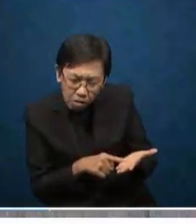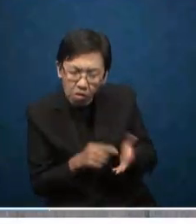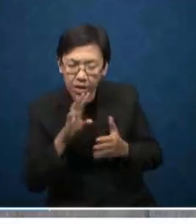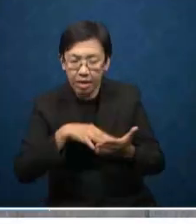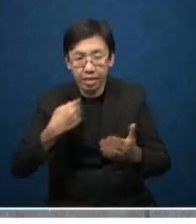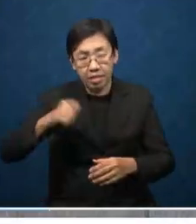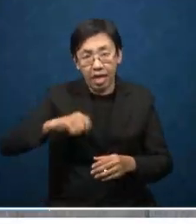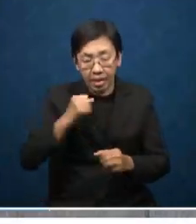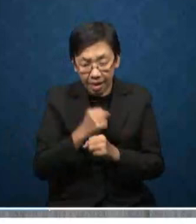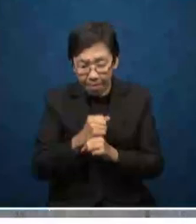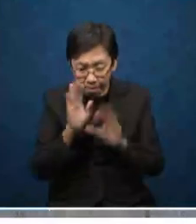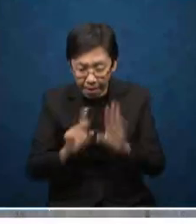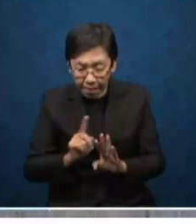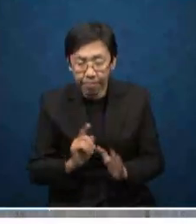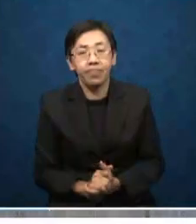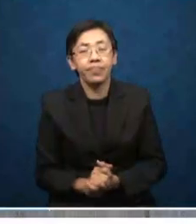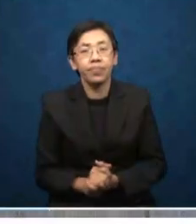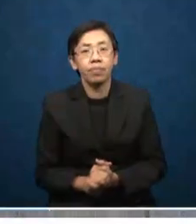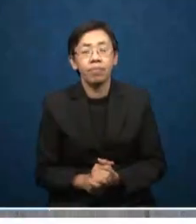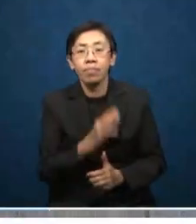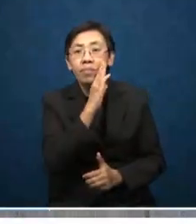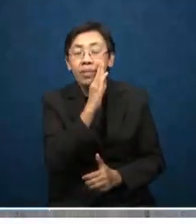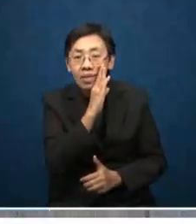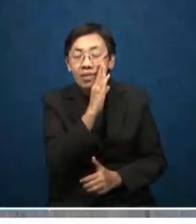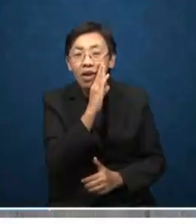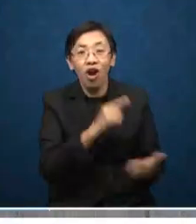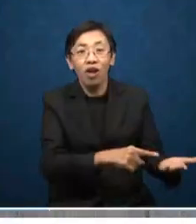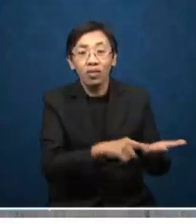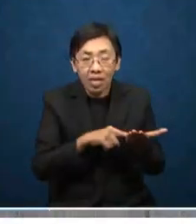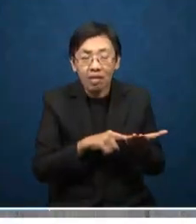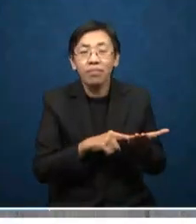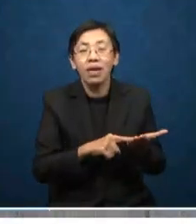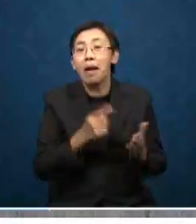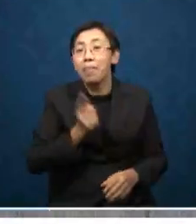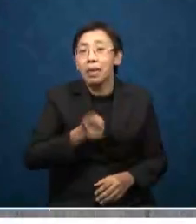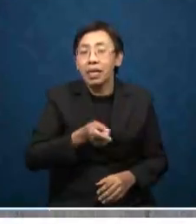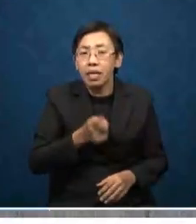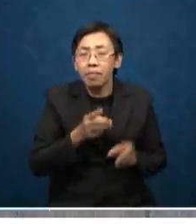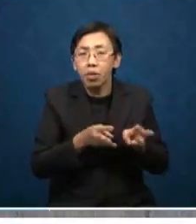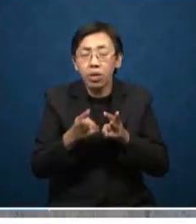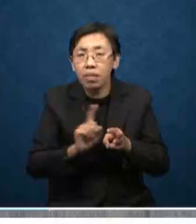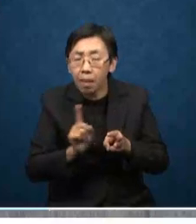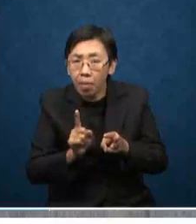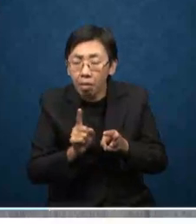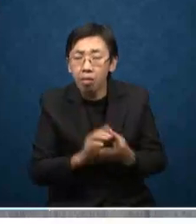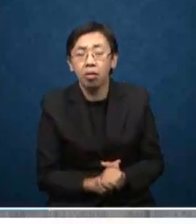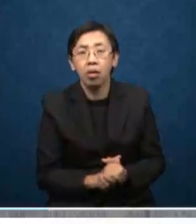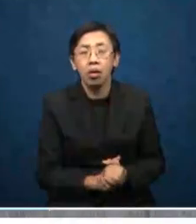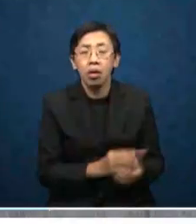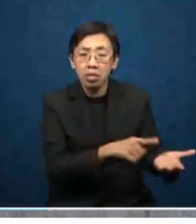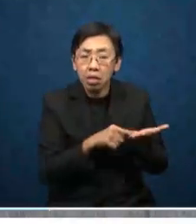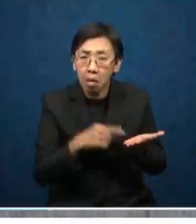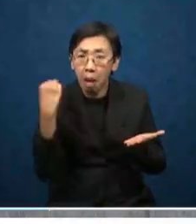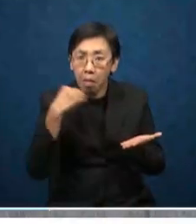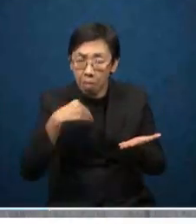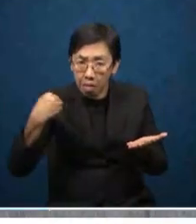แล้วหลังจากนั้นมีคดีทำนองนี้กลับมาอีกมากน้อยเพียงใดหรือไม่ถ้ายังมีคดีประเภทนี้